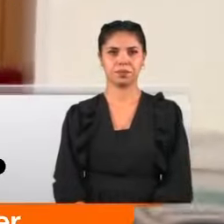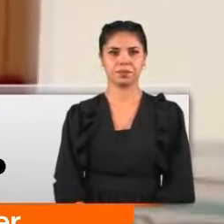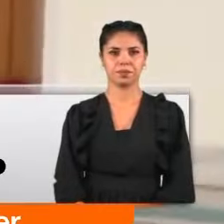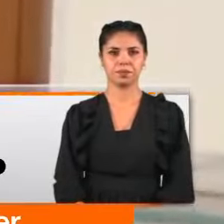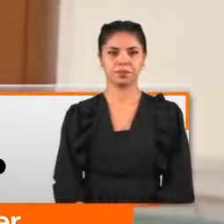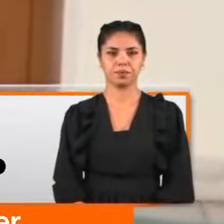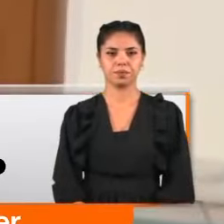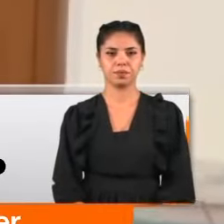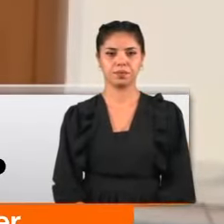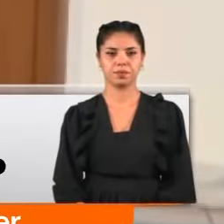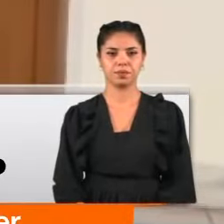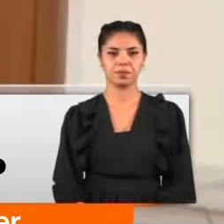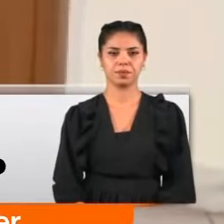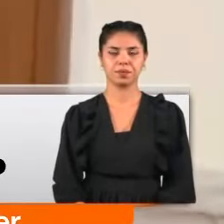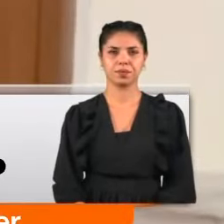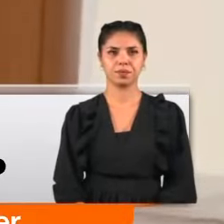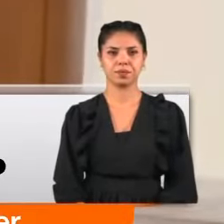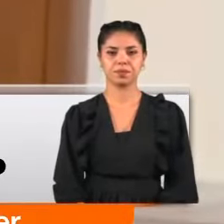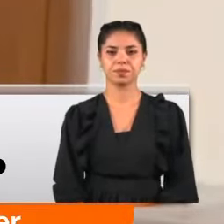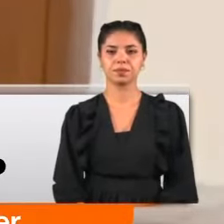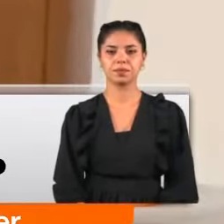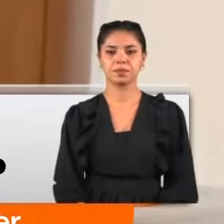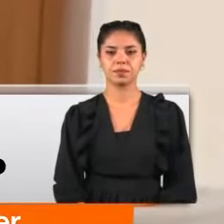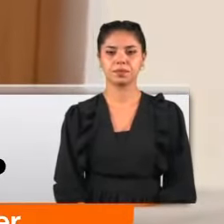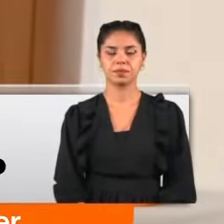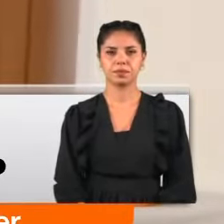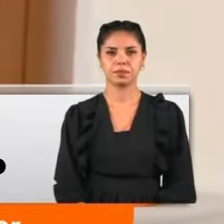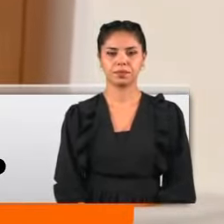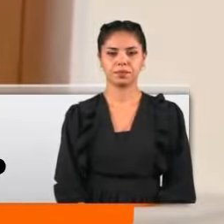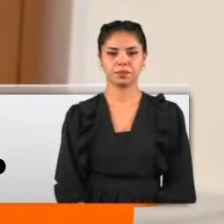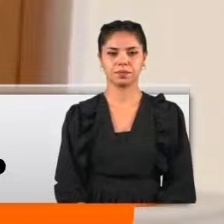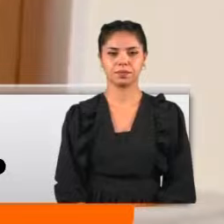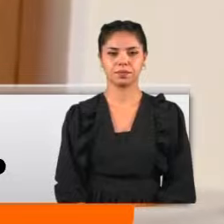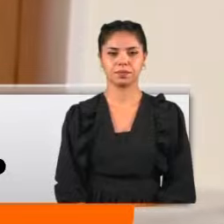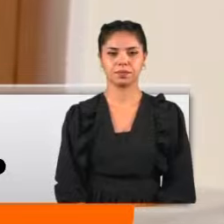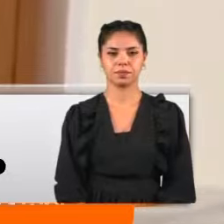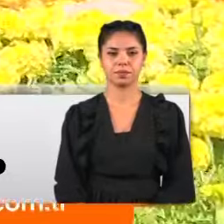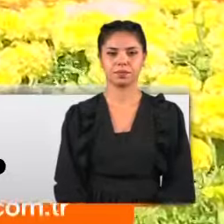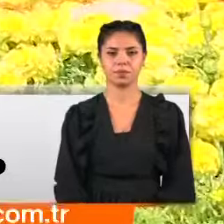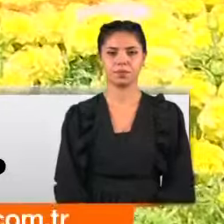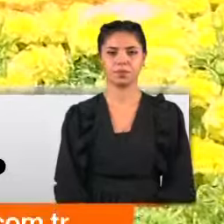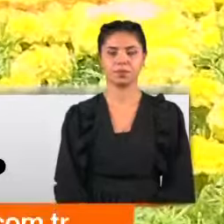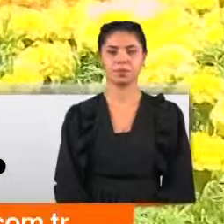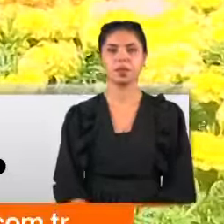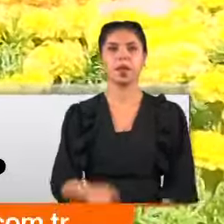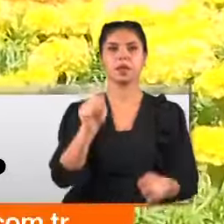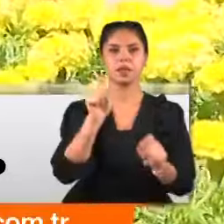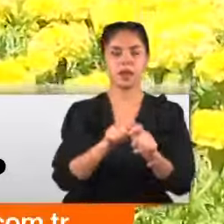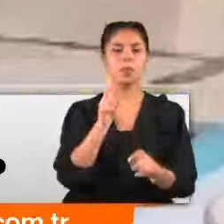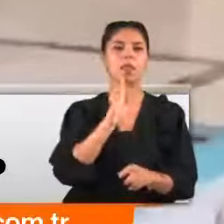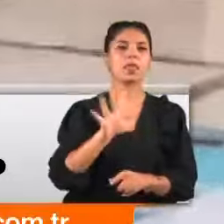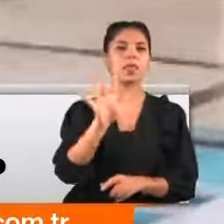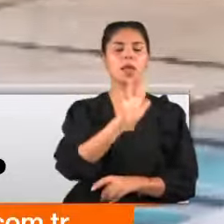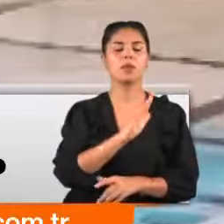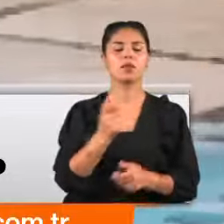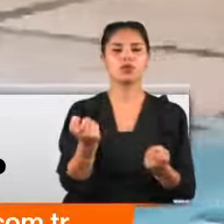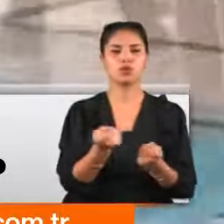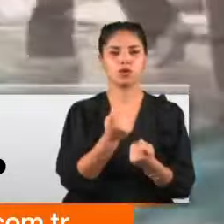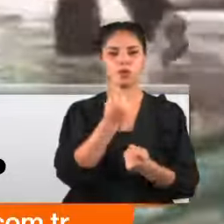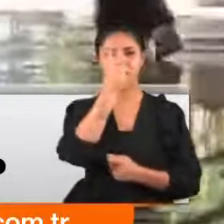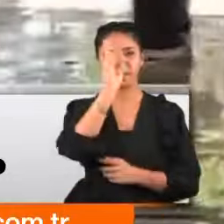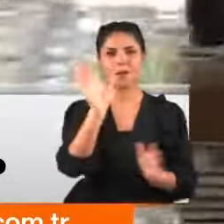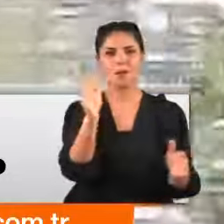temizlendi, içerideki eşyaların bakımları yapıldı ve yeni döneme hazır hale getirildi. Tadilat ve temizlik çalışmaları yalnız